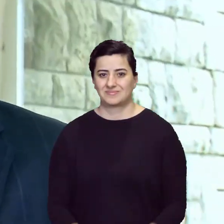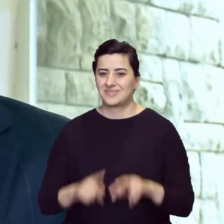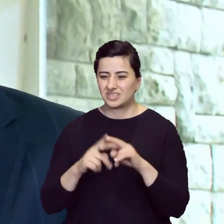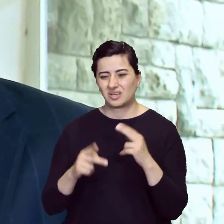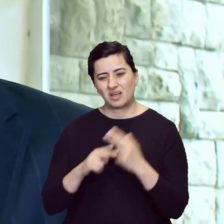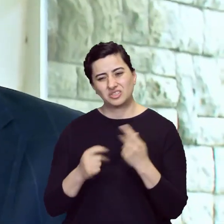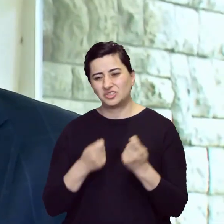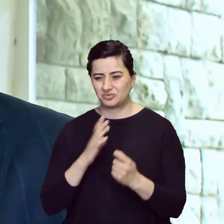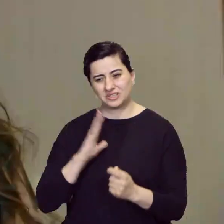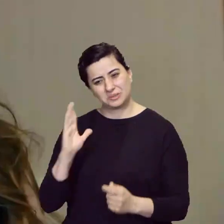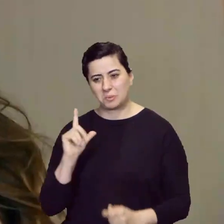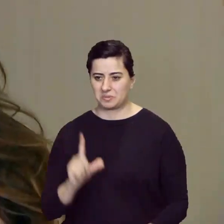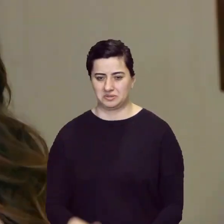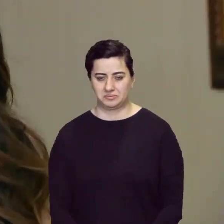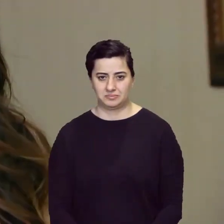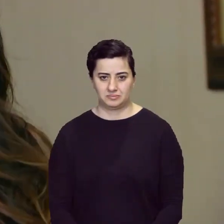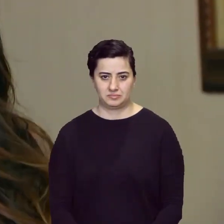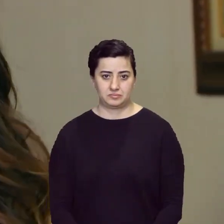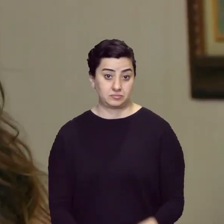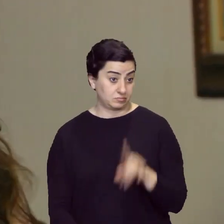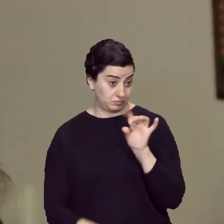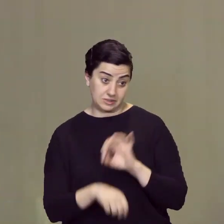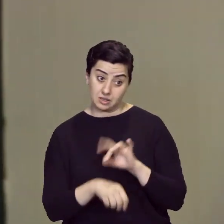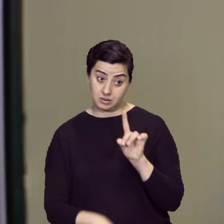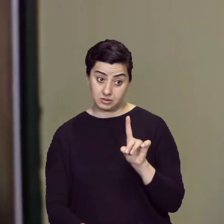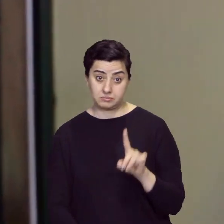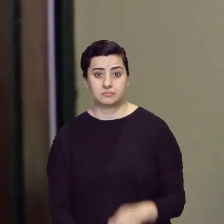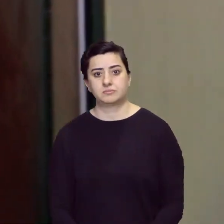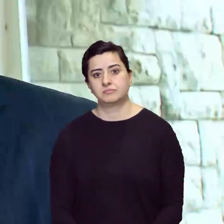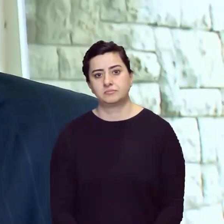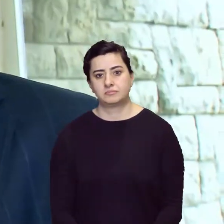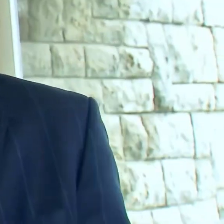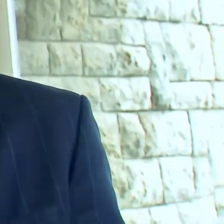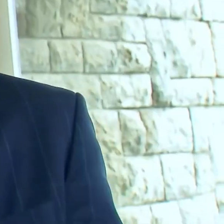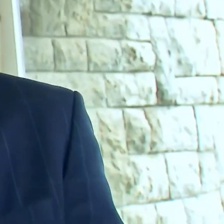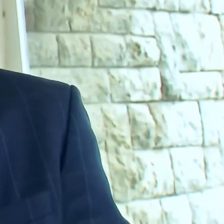Ayşe'cim acil bir işim var çıkmam lazım. Bir saniye abi.